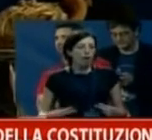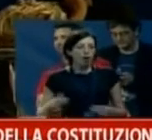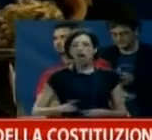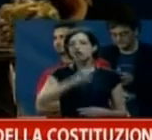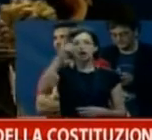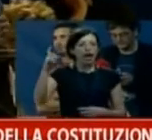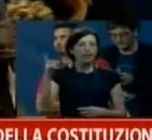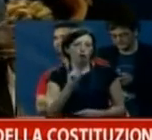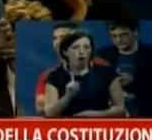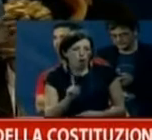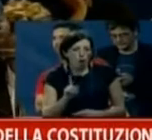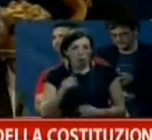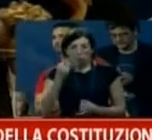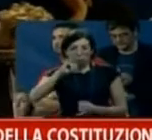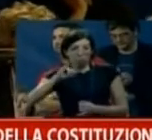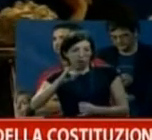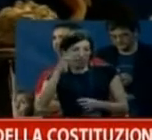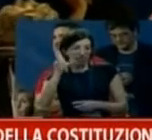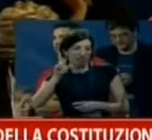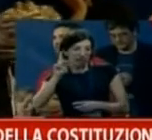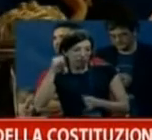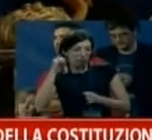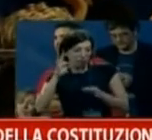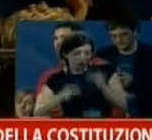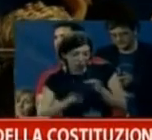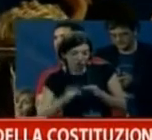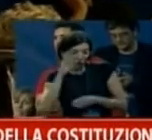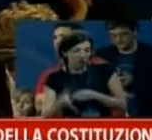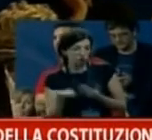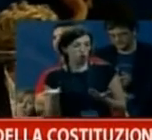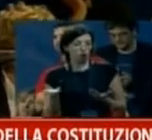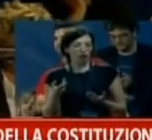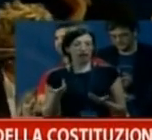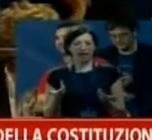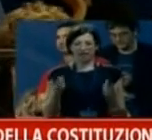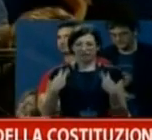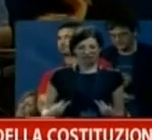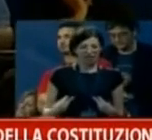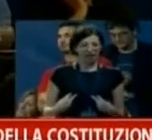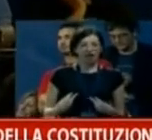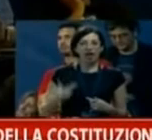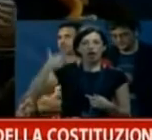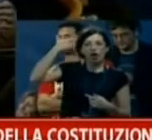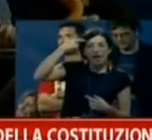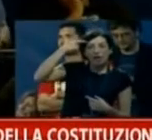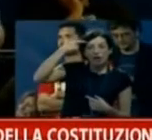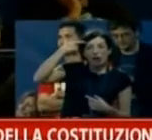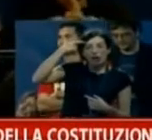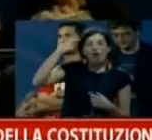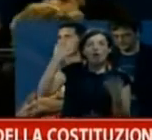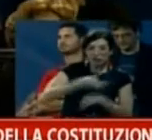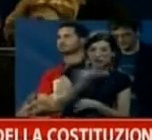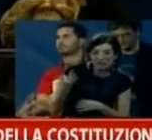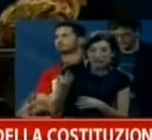mezz'ora. Avete... Che cosa succederà? Il governo cadrà o rimarrà in piedi? Questa era la prospettiva.